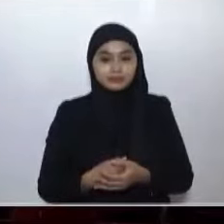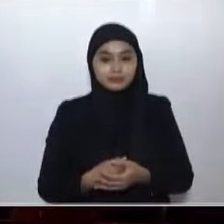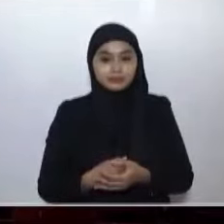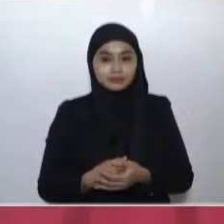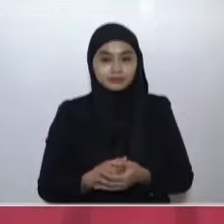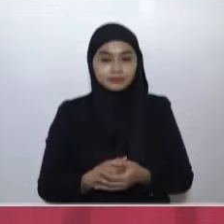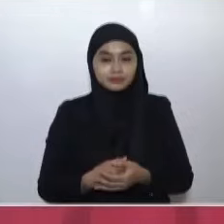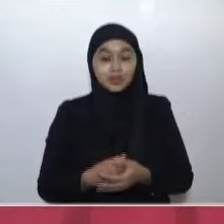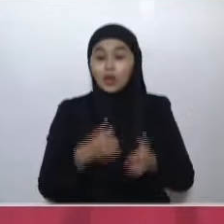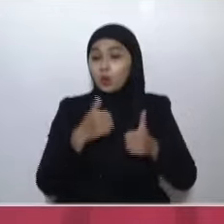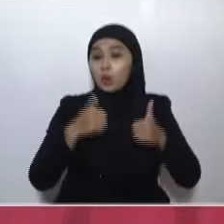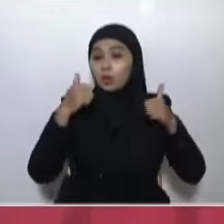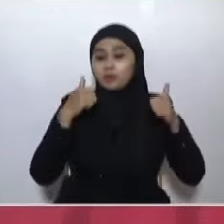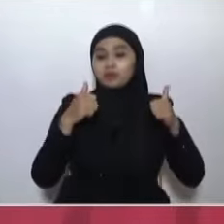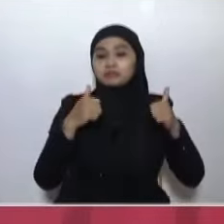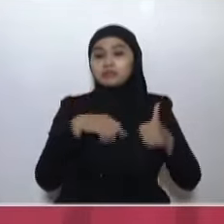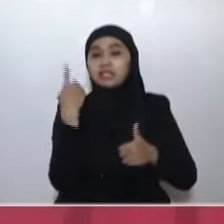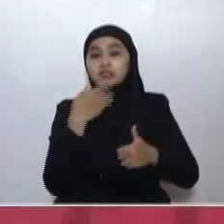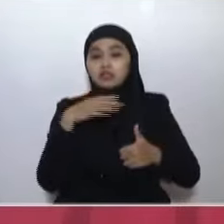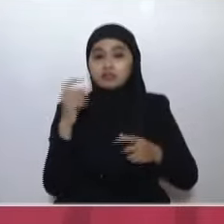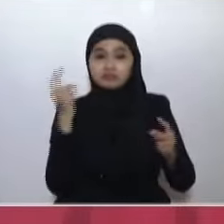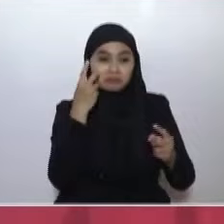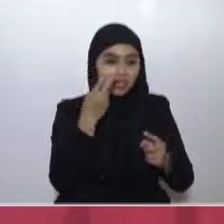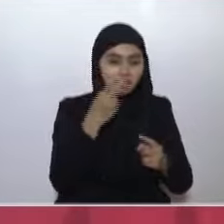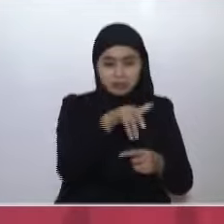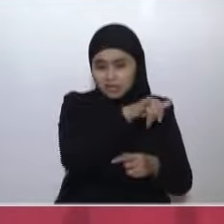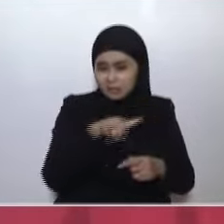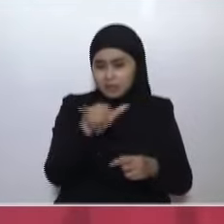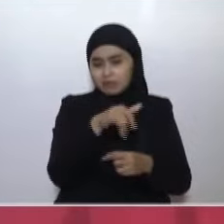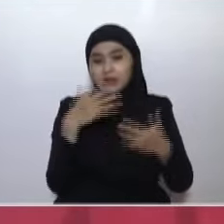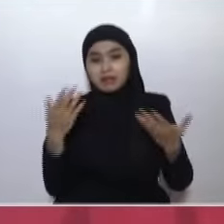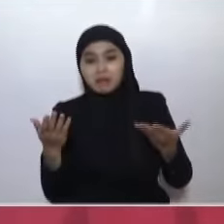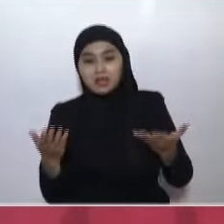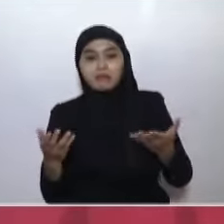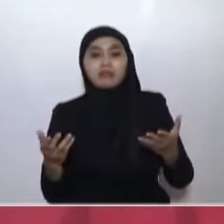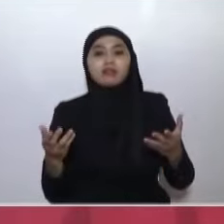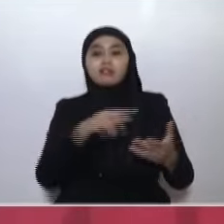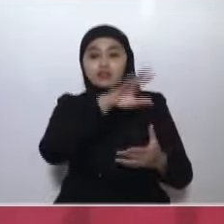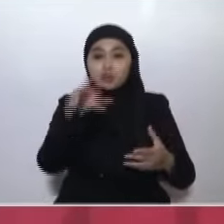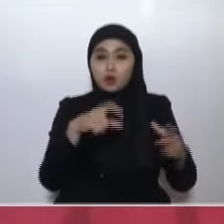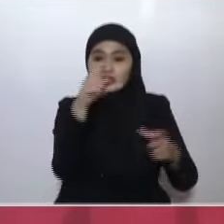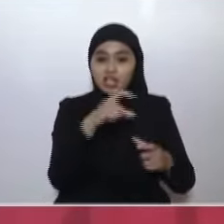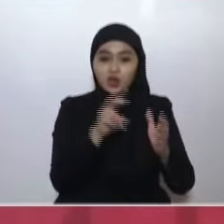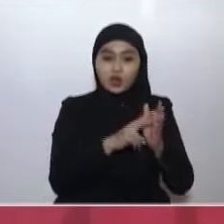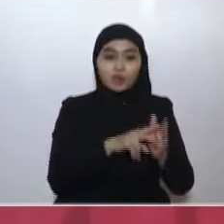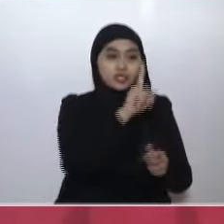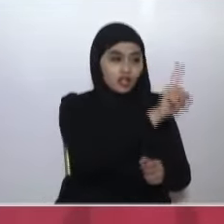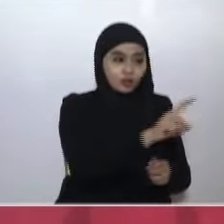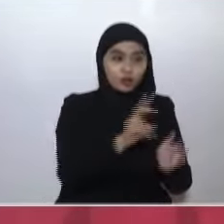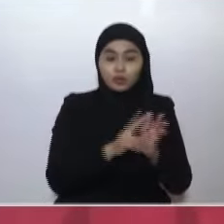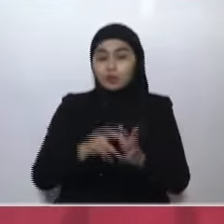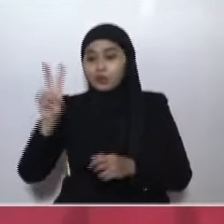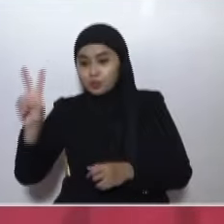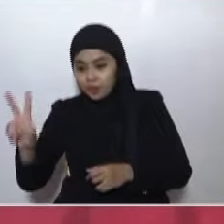wabarakatuhar biasa kita telahs Bama Bagaimana Pasangan calon nomor urut s dan